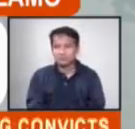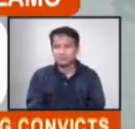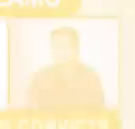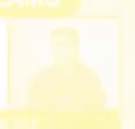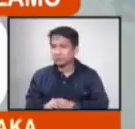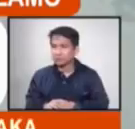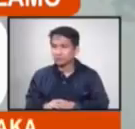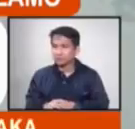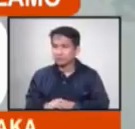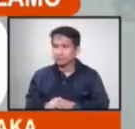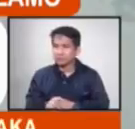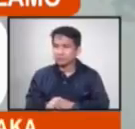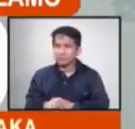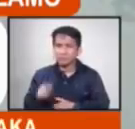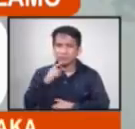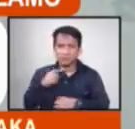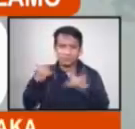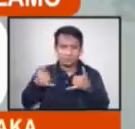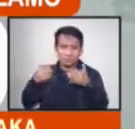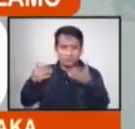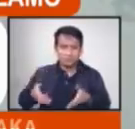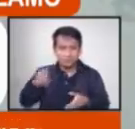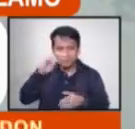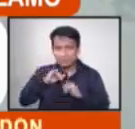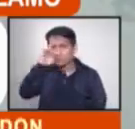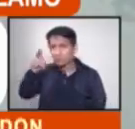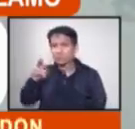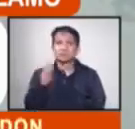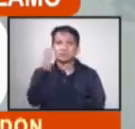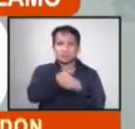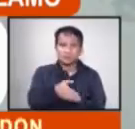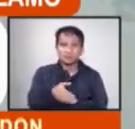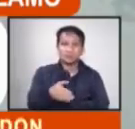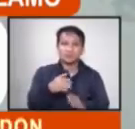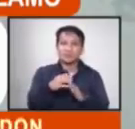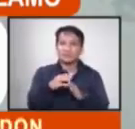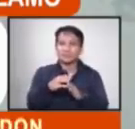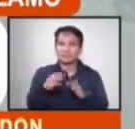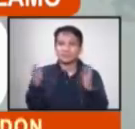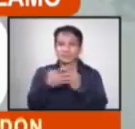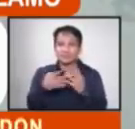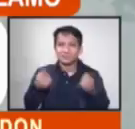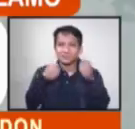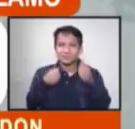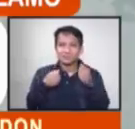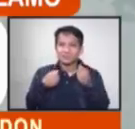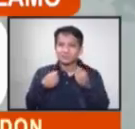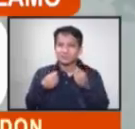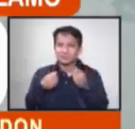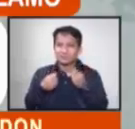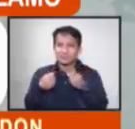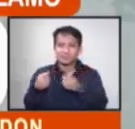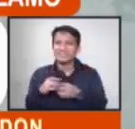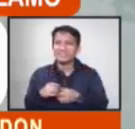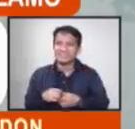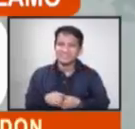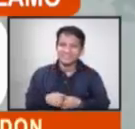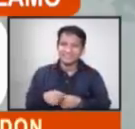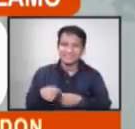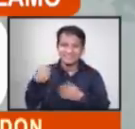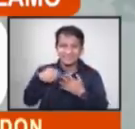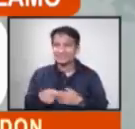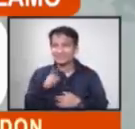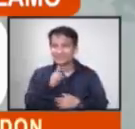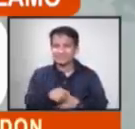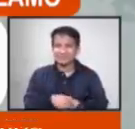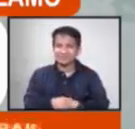Galing mo. Yung mga playboy na katulad mo, yung mga ganong itsura, pogi. Pagdating sa loob ng bilibid, ikaw po'y gagawing kabit ng mga preso. Hindi naman po,